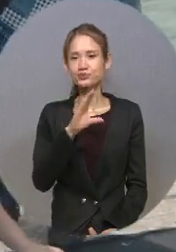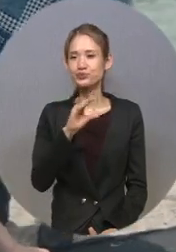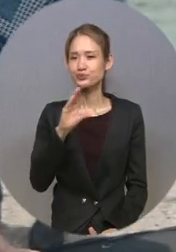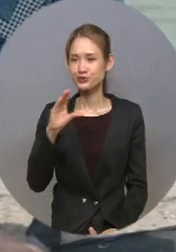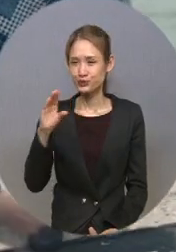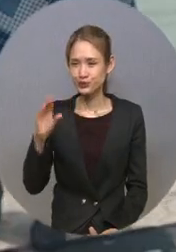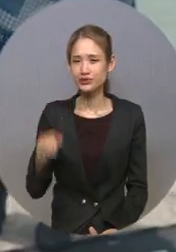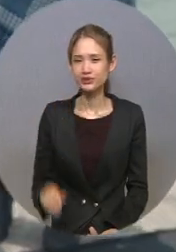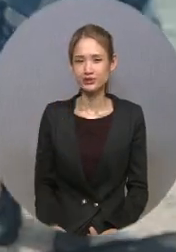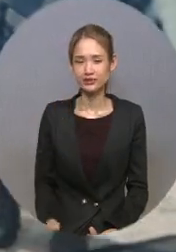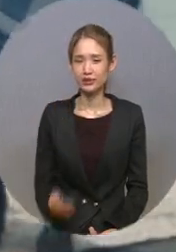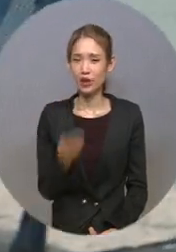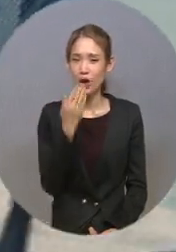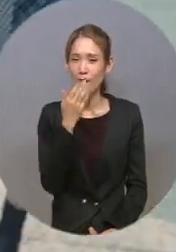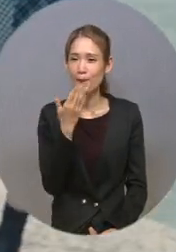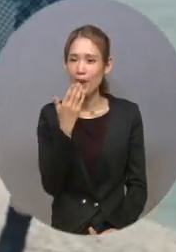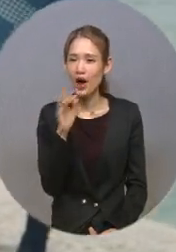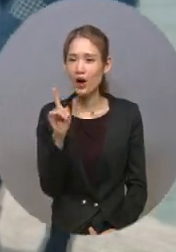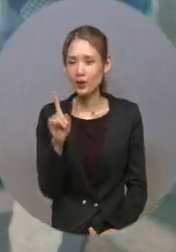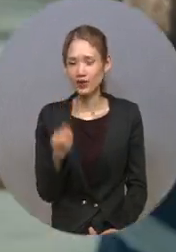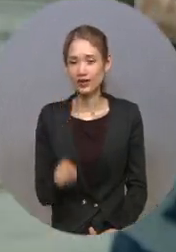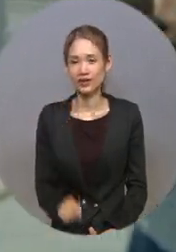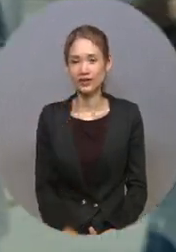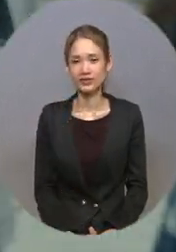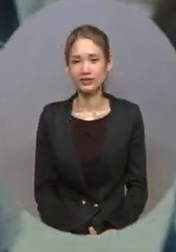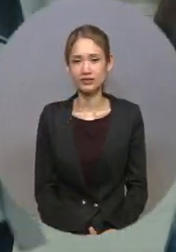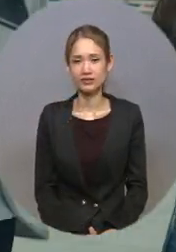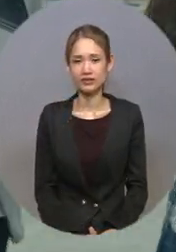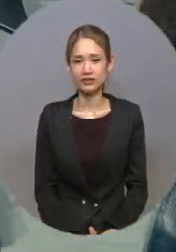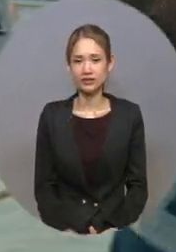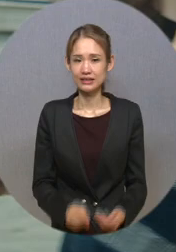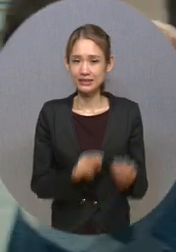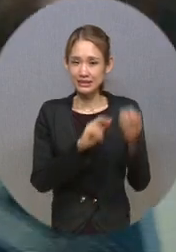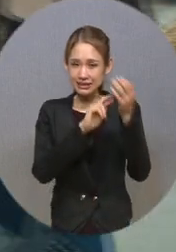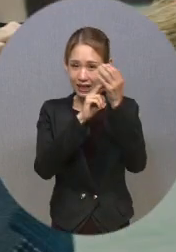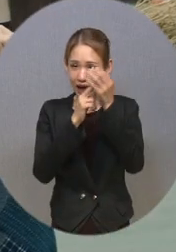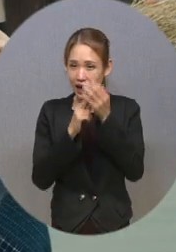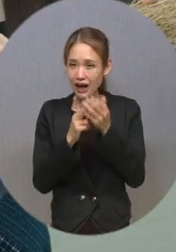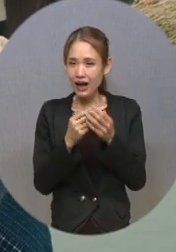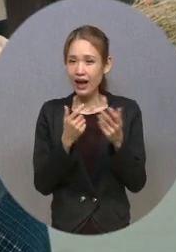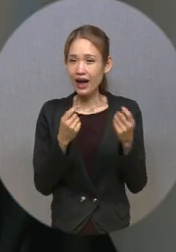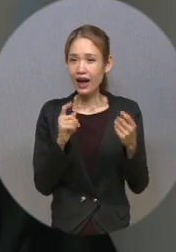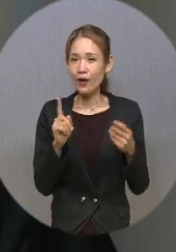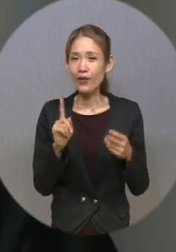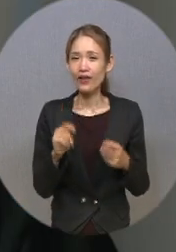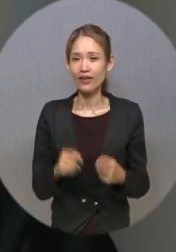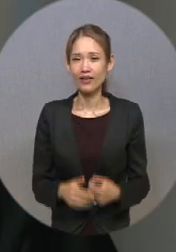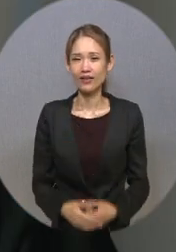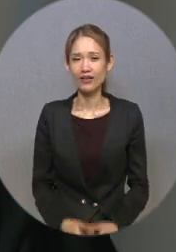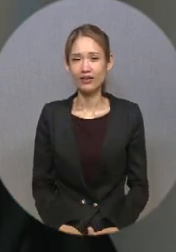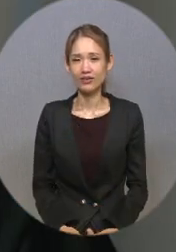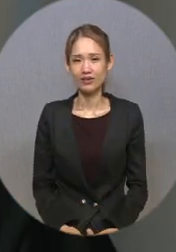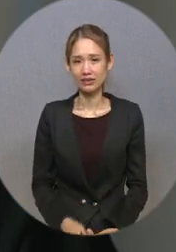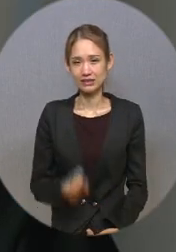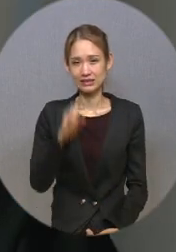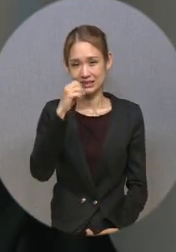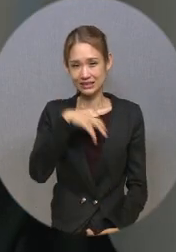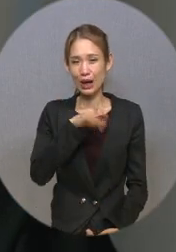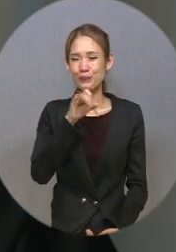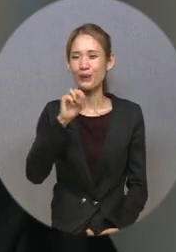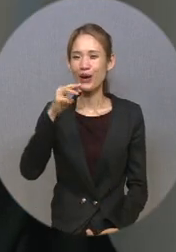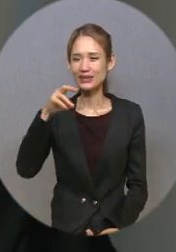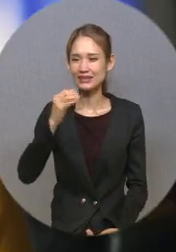그래. 입맛이 입맛이 어때요? 땅콩 같지 않아요? 고소하지 않아요? 네, 멸치 맛이었습니다.